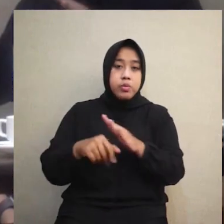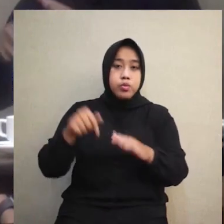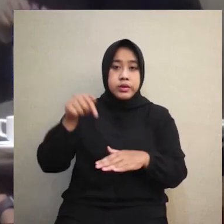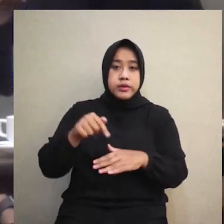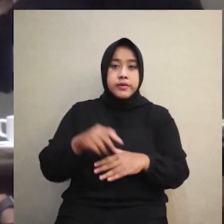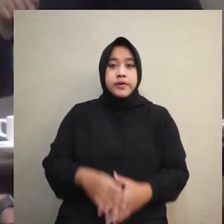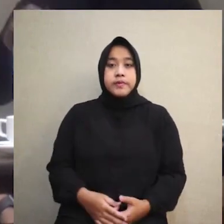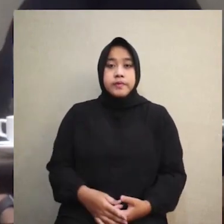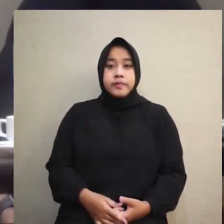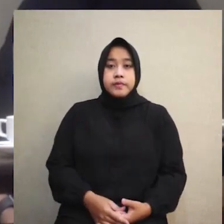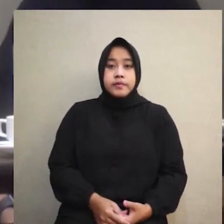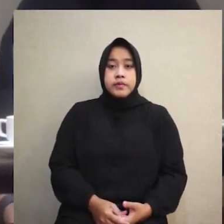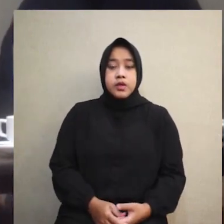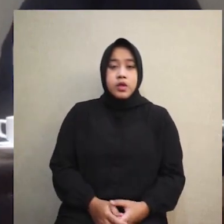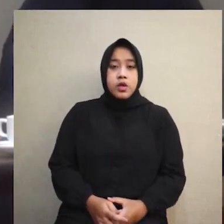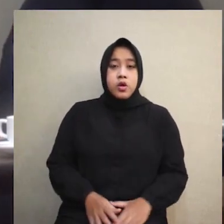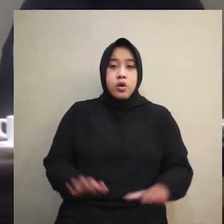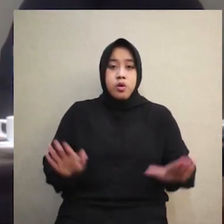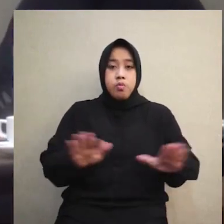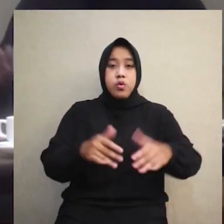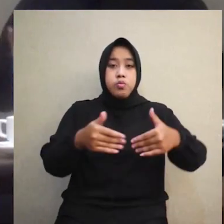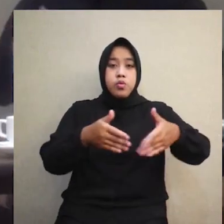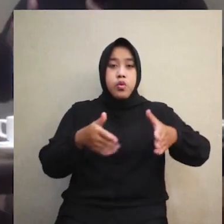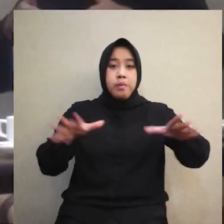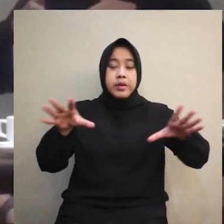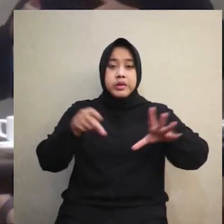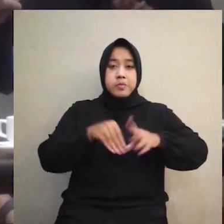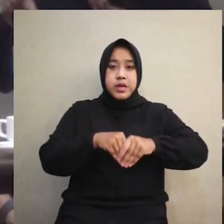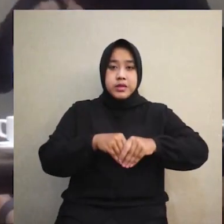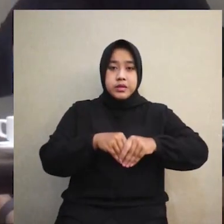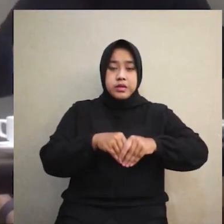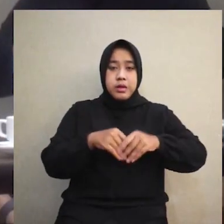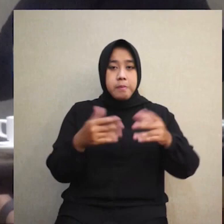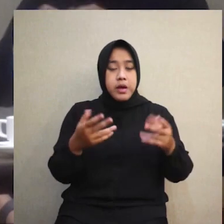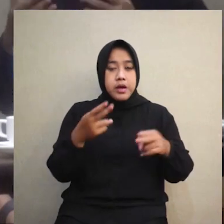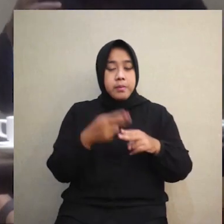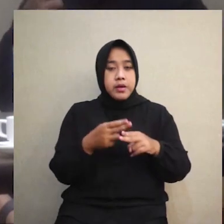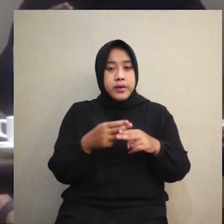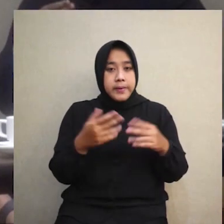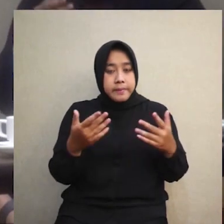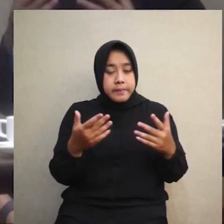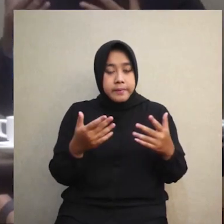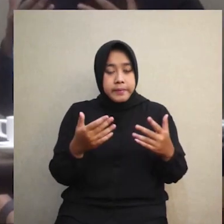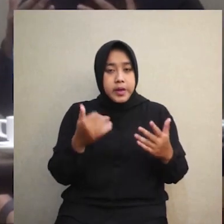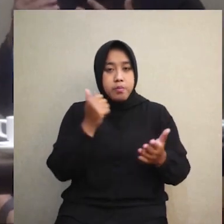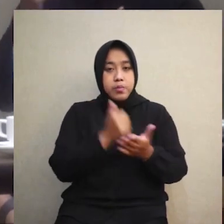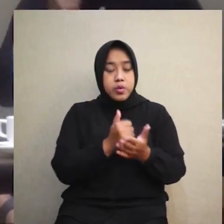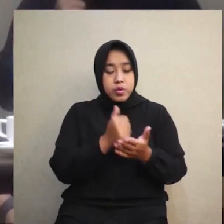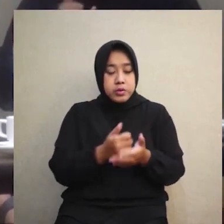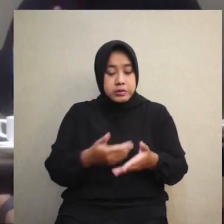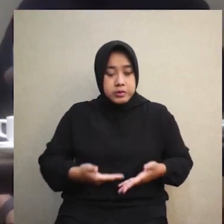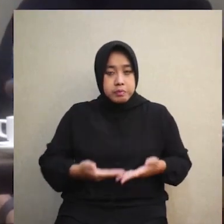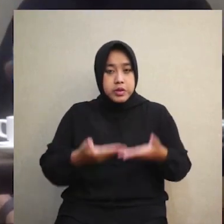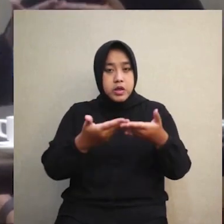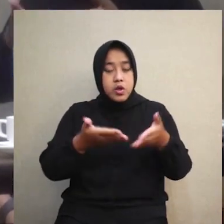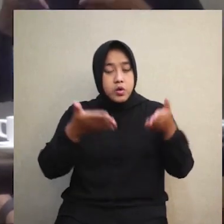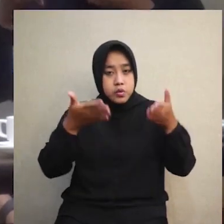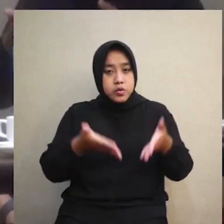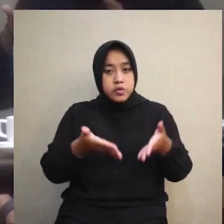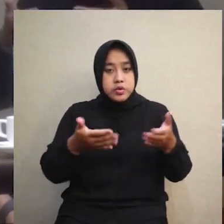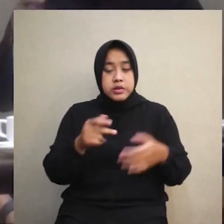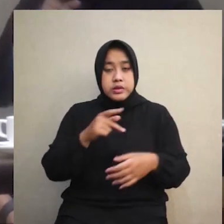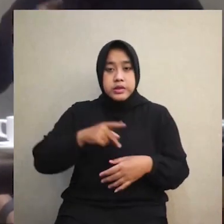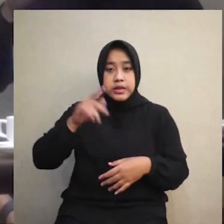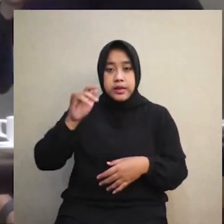gitu belum pada ruang partisipasi yang apa namanya memang disediakan untuk kita